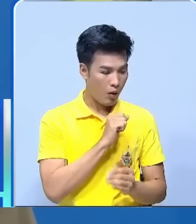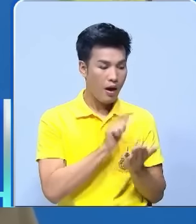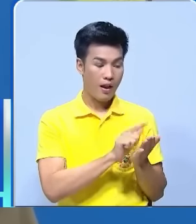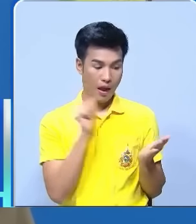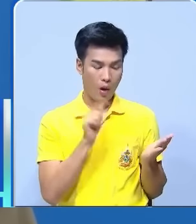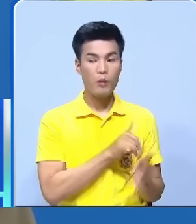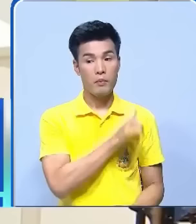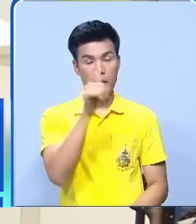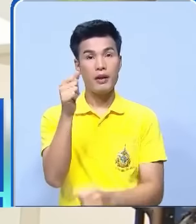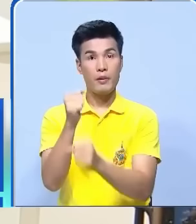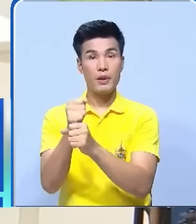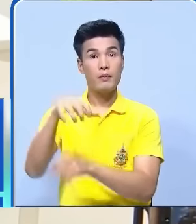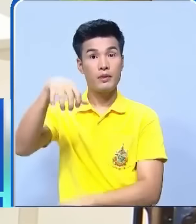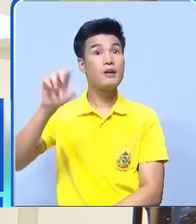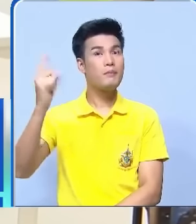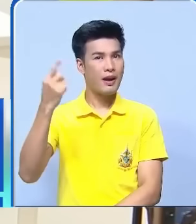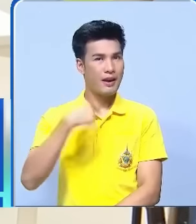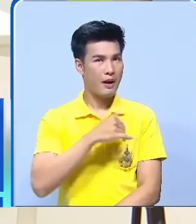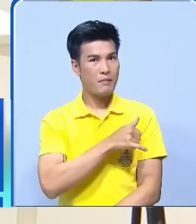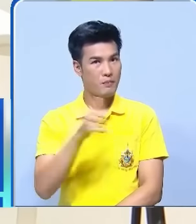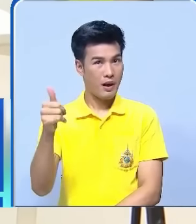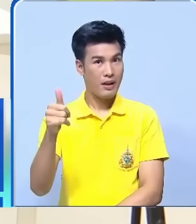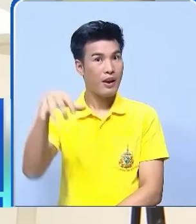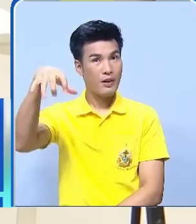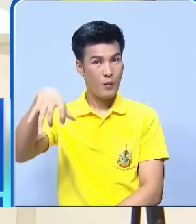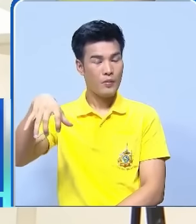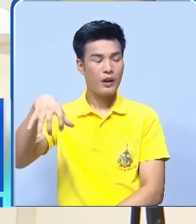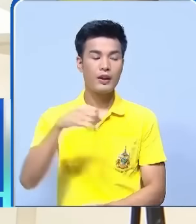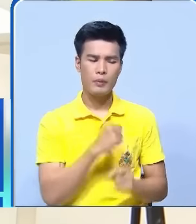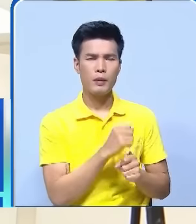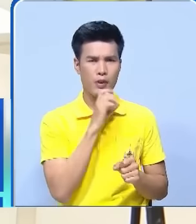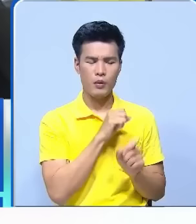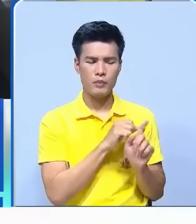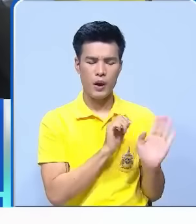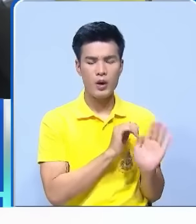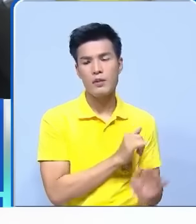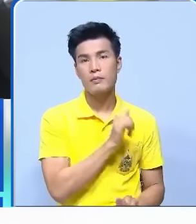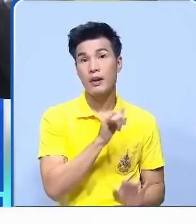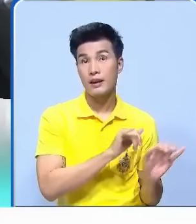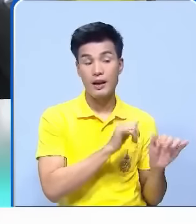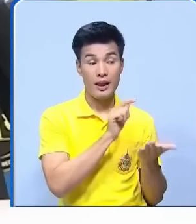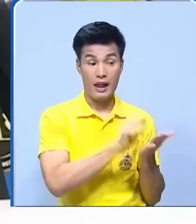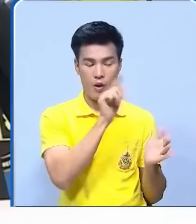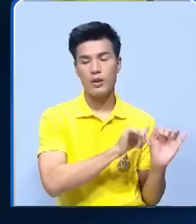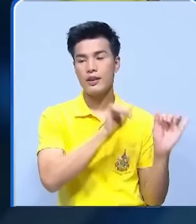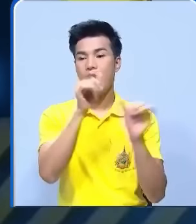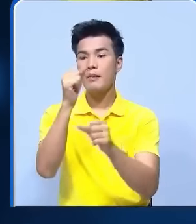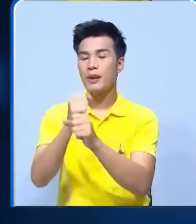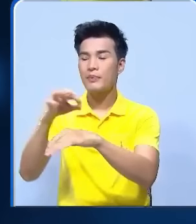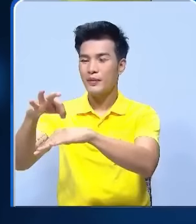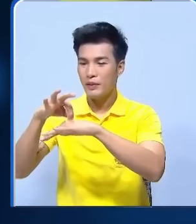จะไปทำงานที่ใหม่แล้วก็จะไปอยู่ทางกรมราชทัณฑ์ละก็ปรากฏว่า16พฤษภาคมนะ